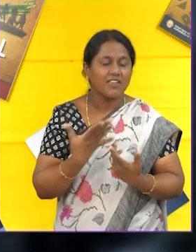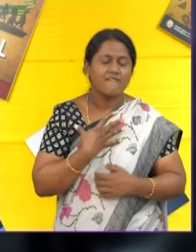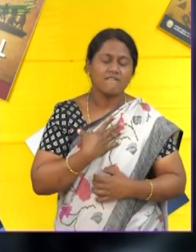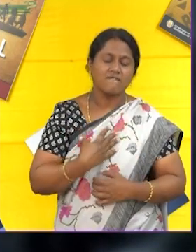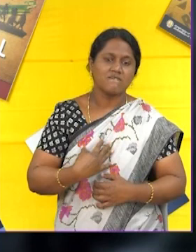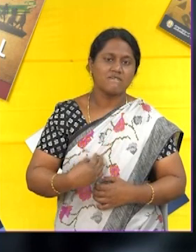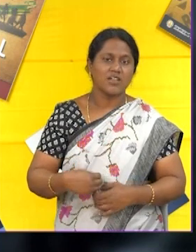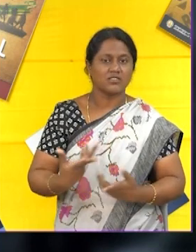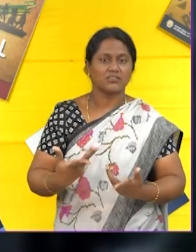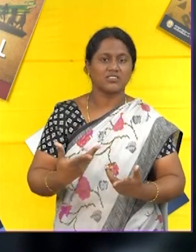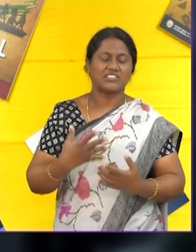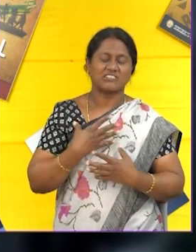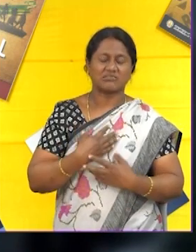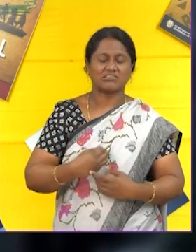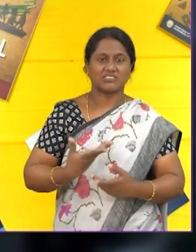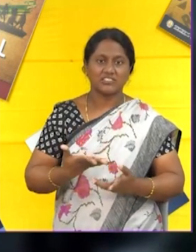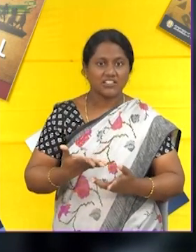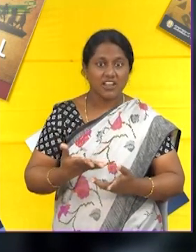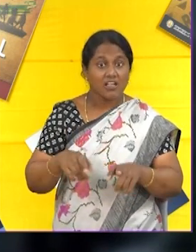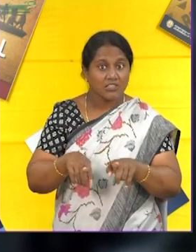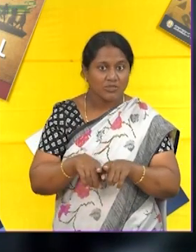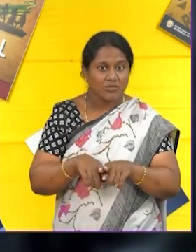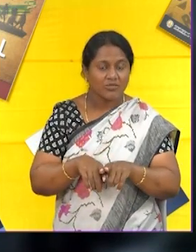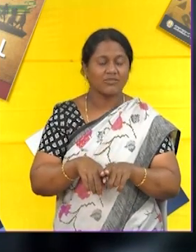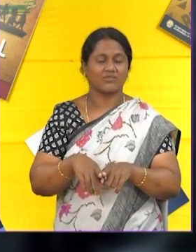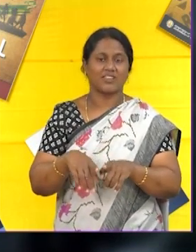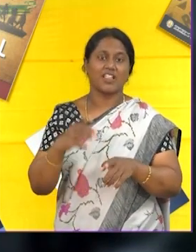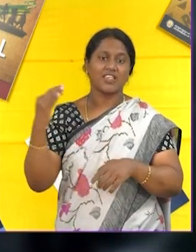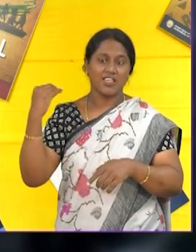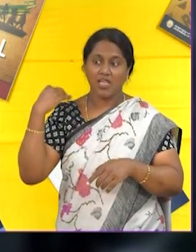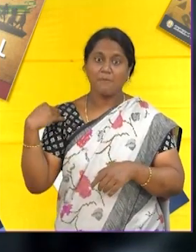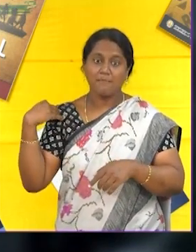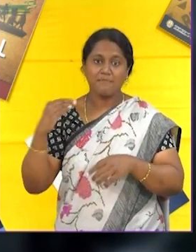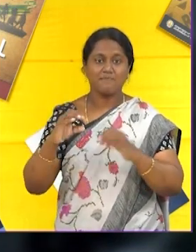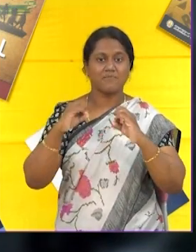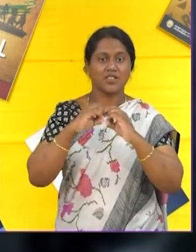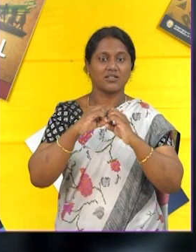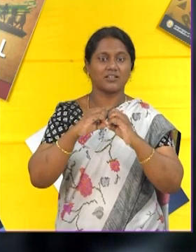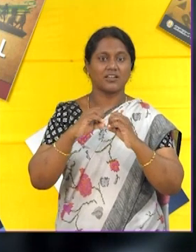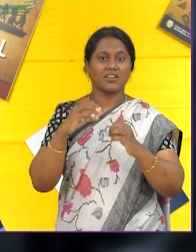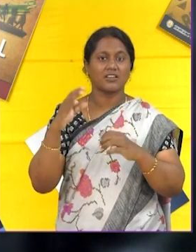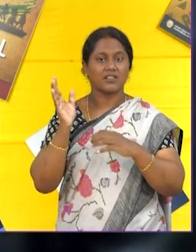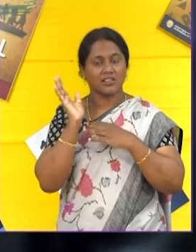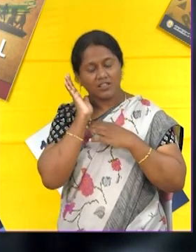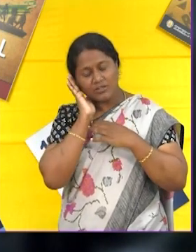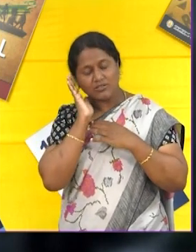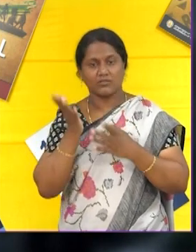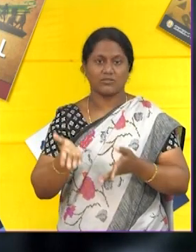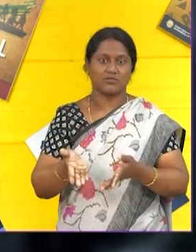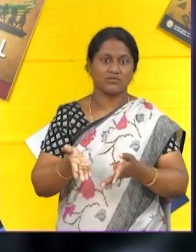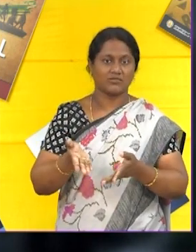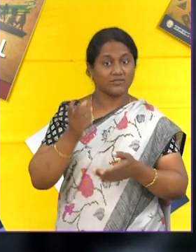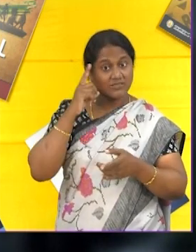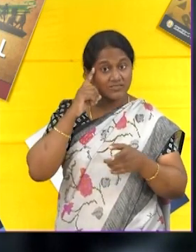வேட்டை ஆடலைன்னா என்ன போ அப்படின்னு ஒரு டெஸ்பாண்டன்ட் ஃபீலிங் வருதுல்ல, அதுக்கு பிறகு டெஸ்பாண்டன்ட் பீகிள்னு சொல்கிறது. அது மாதிரி அவன் அப்படியே